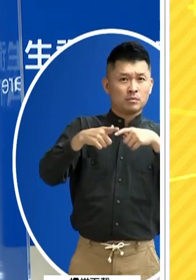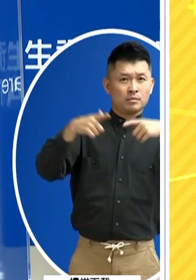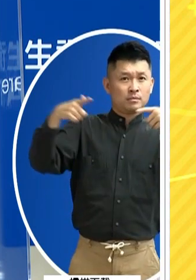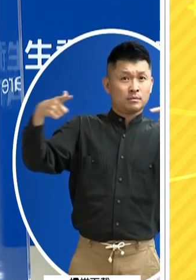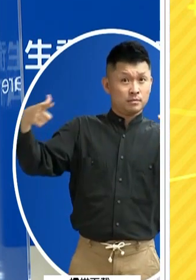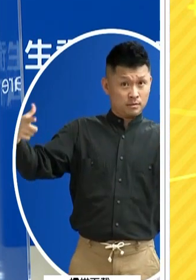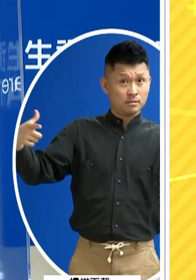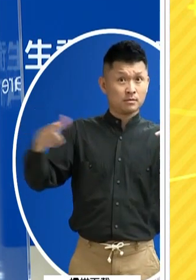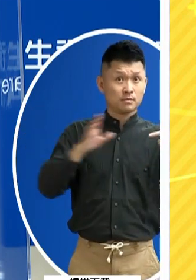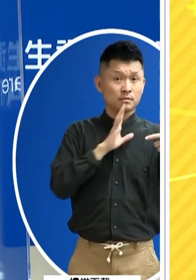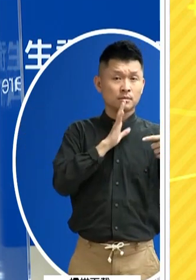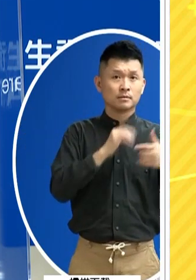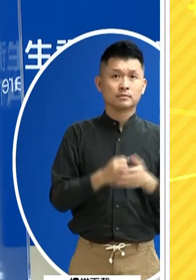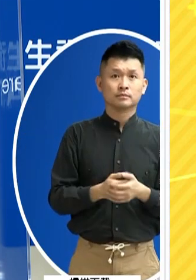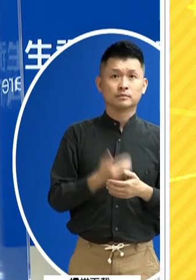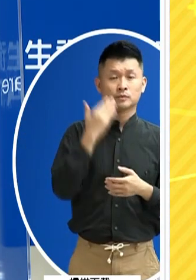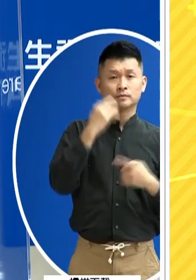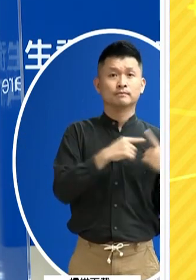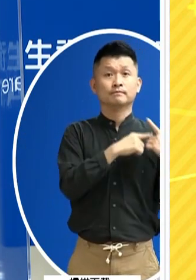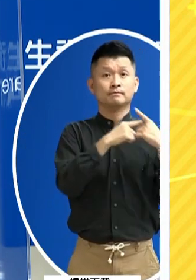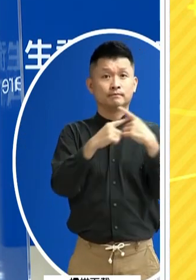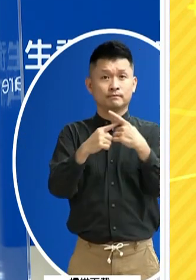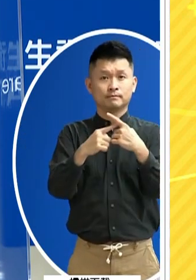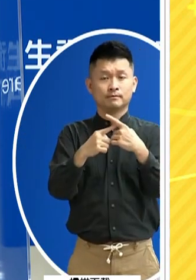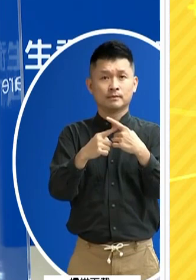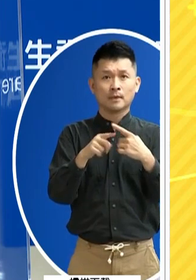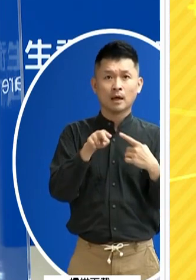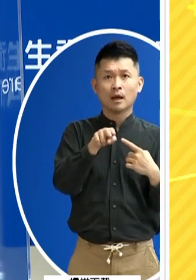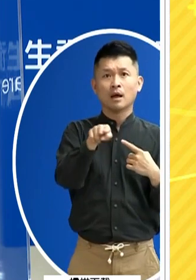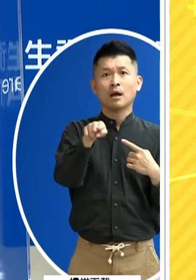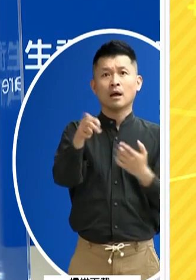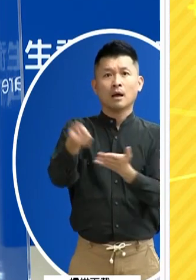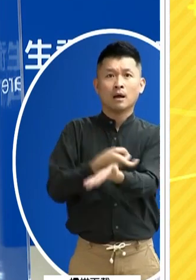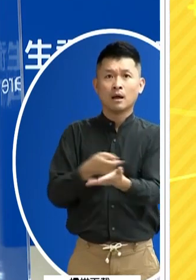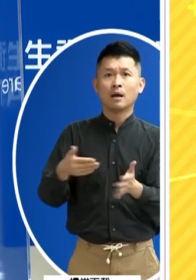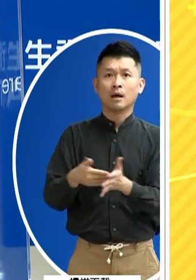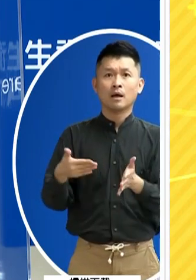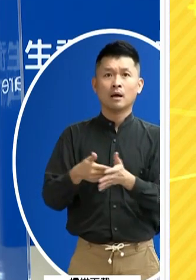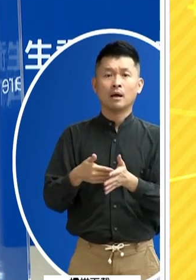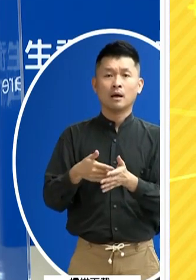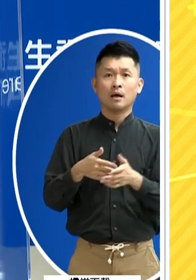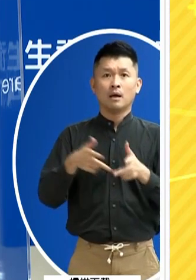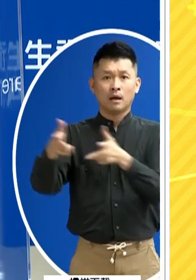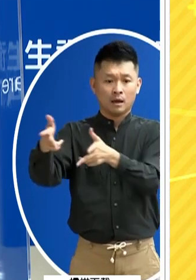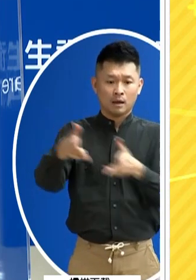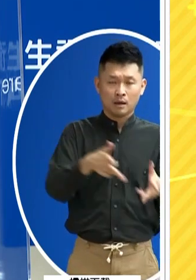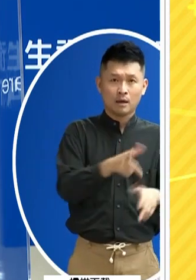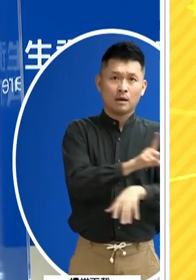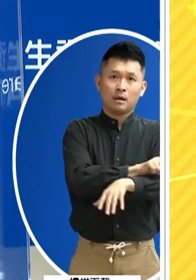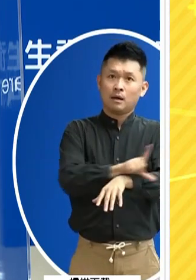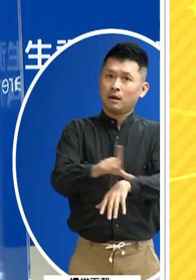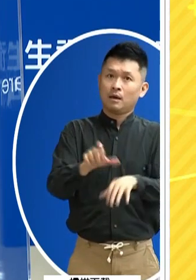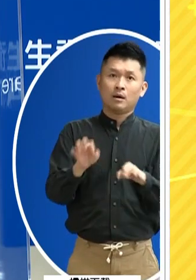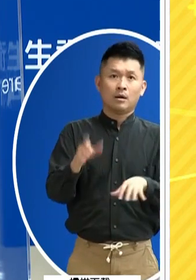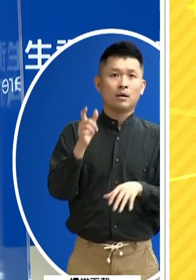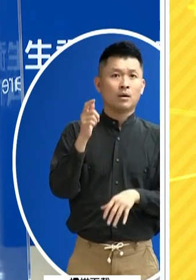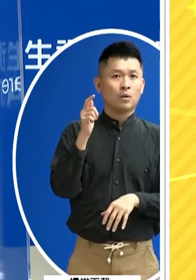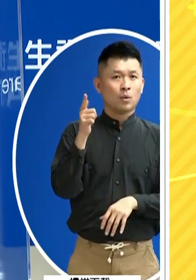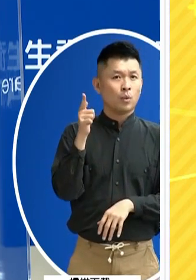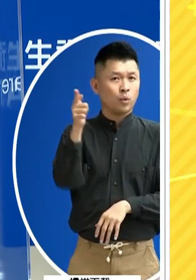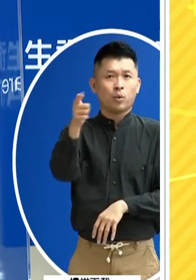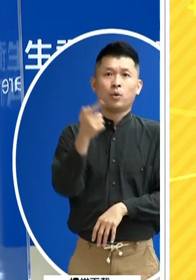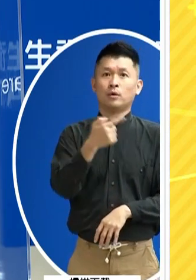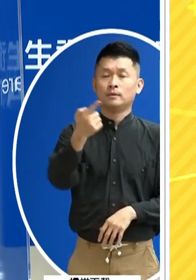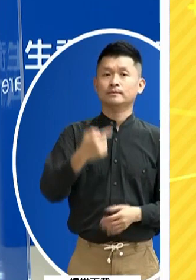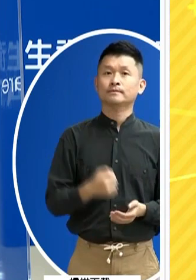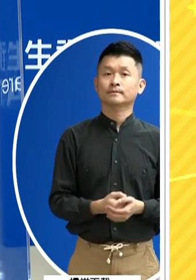要与病毒共存，但是嘴巴不能讲，但是实际上都在做与病毒共存，所以他们的预估里面就是台湾的感